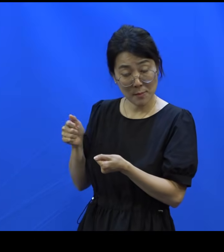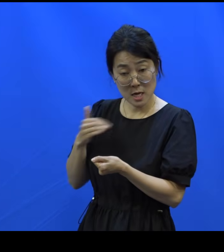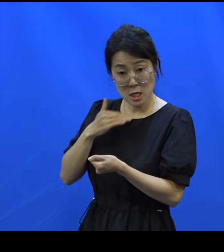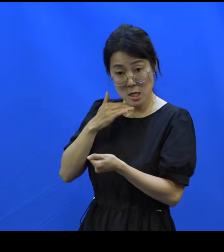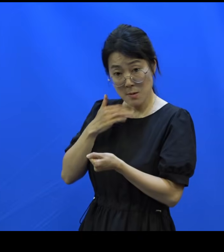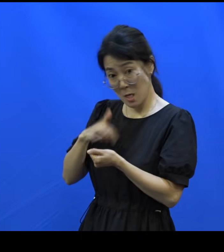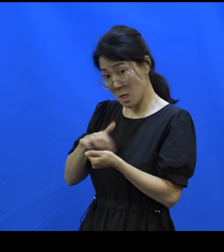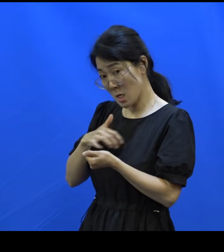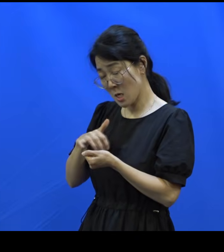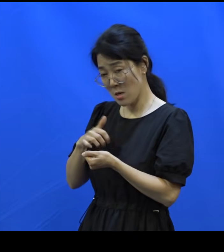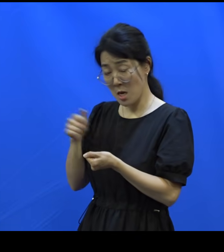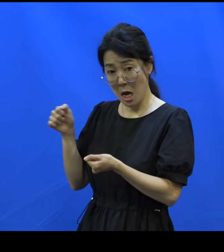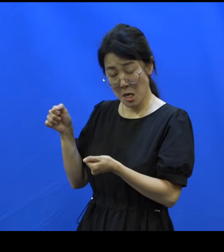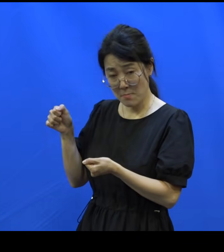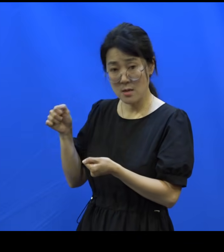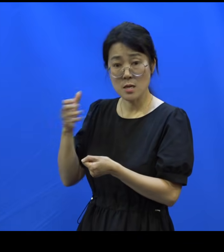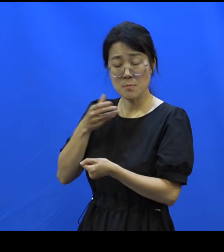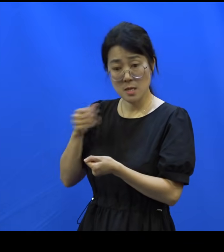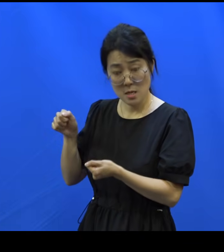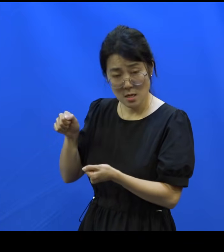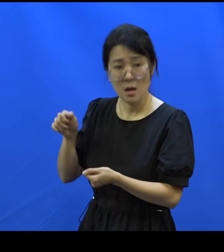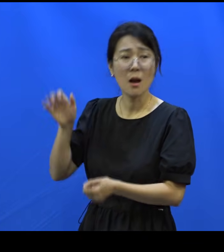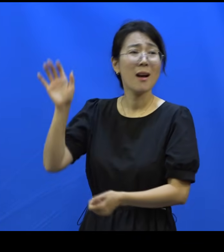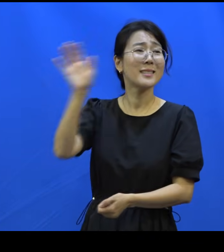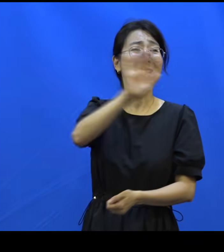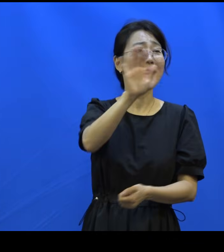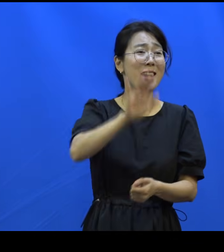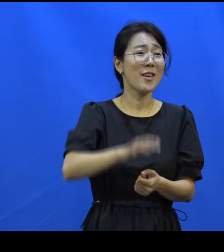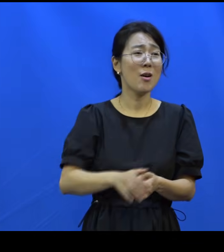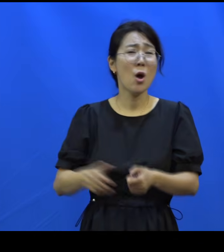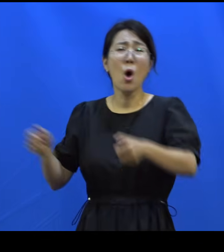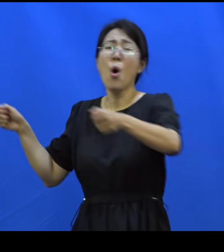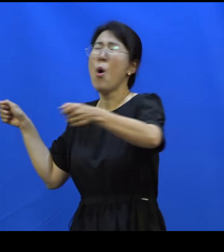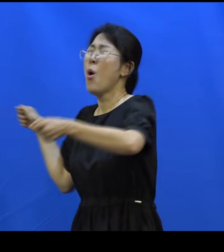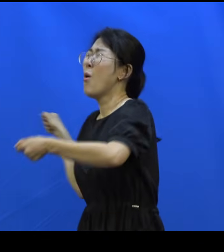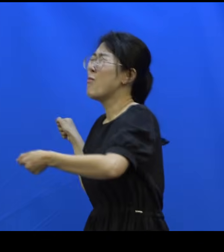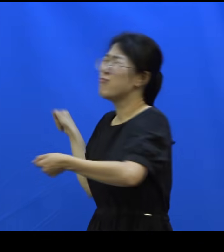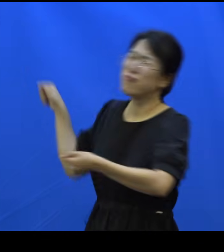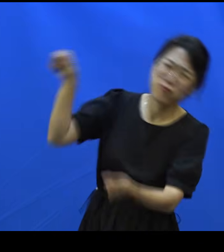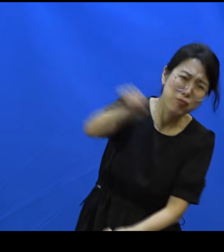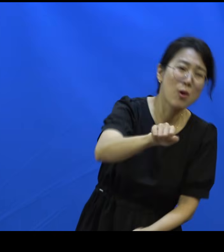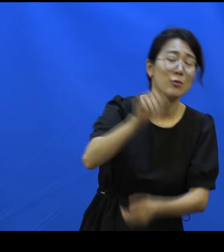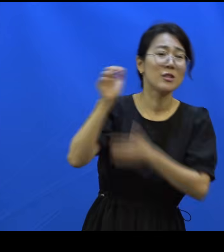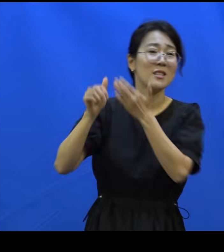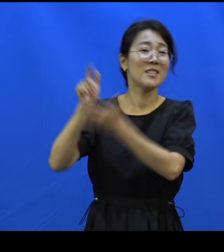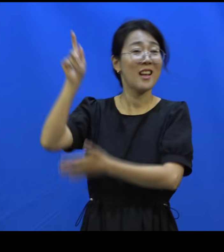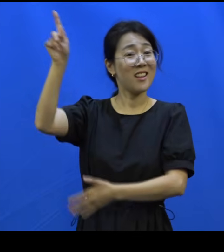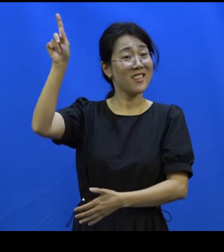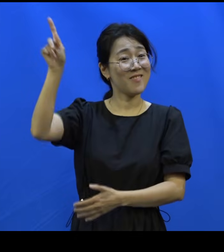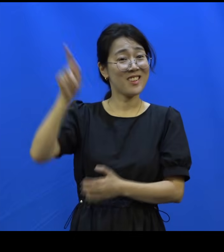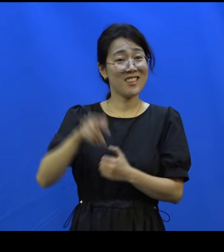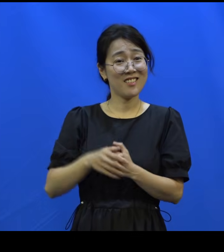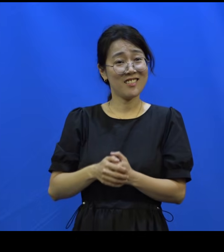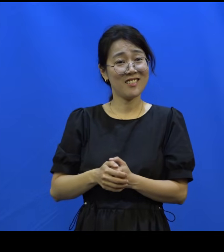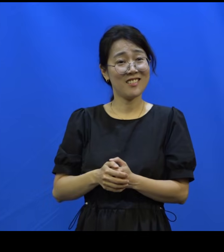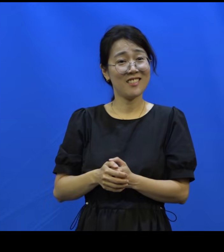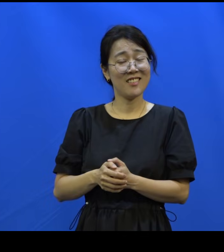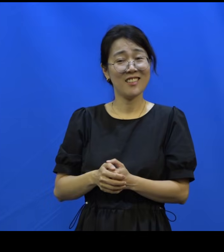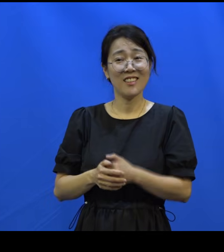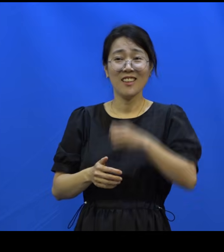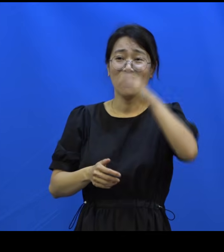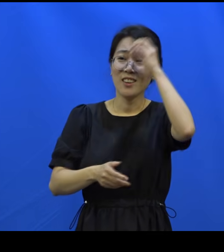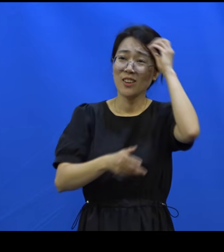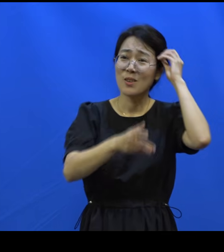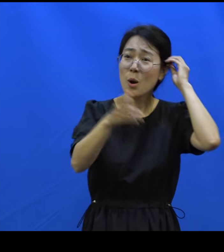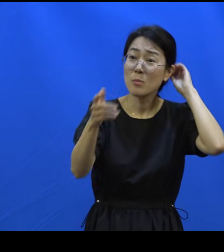자신을 내어놓으심이 복음이에요. 그리고 우리에게 후히되어 누르고 넘치도록 부어주신 분, 하나님의 은혜는 우리가 상상하는 것 이상입니다.